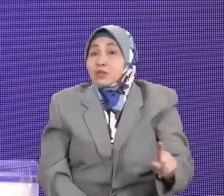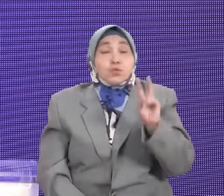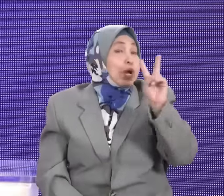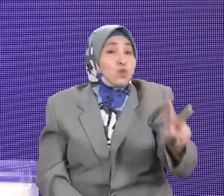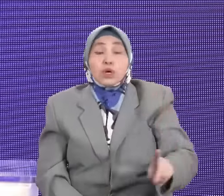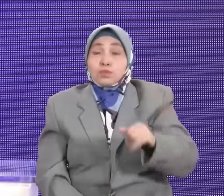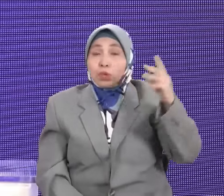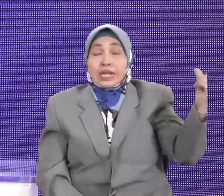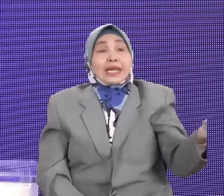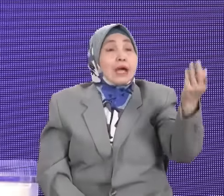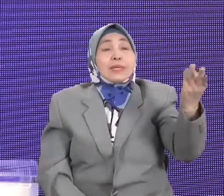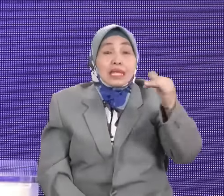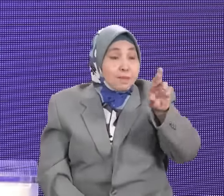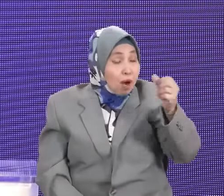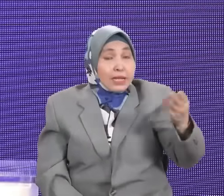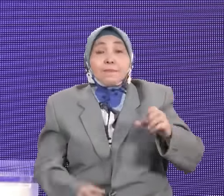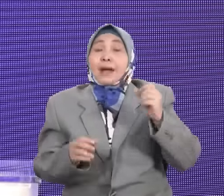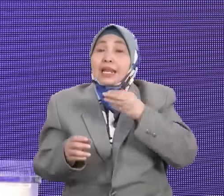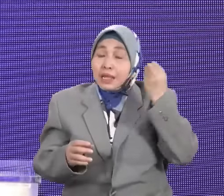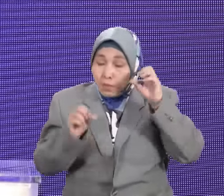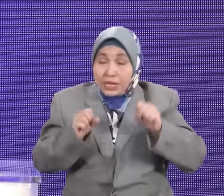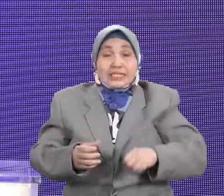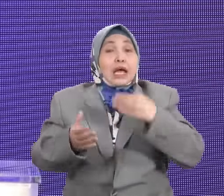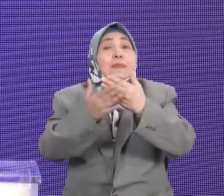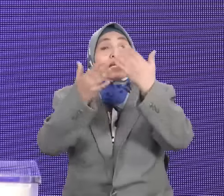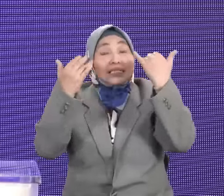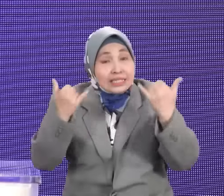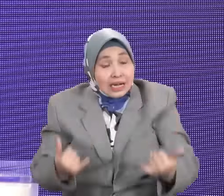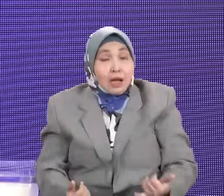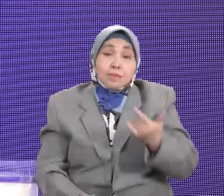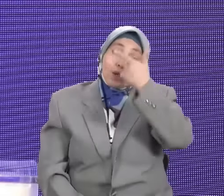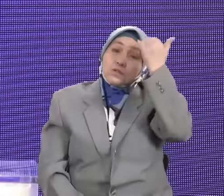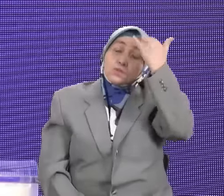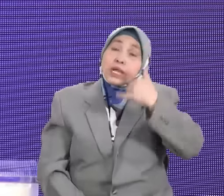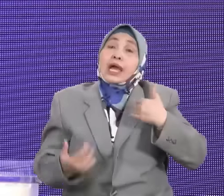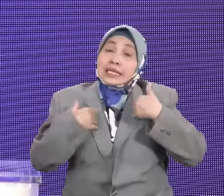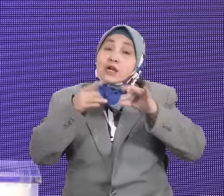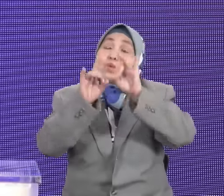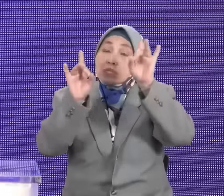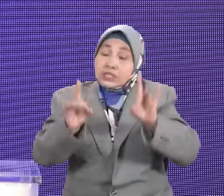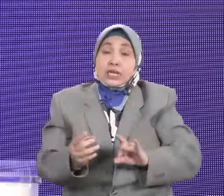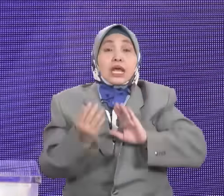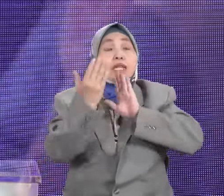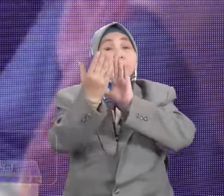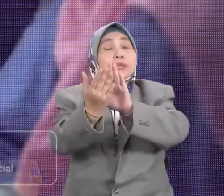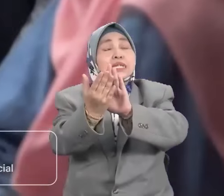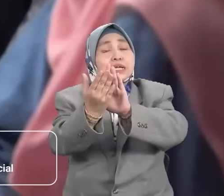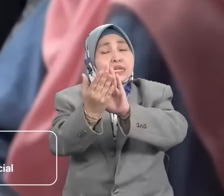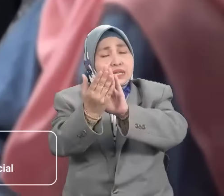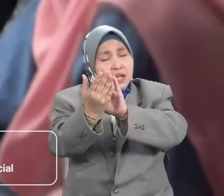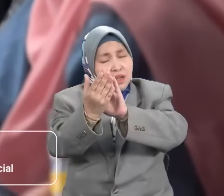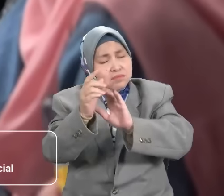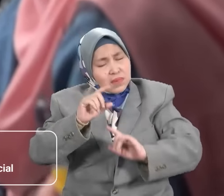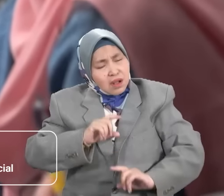Nabi Ibrahim balik nanti boleh minum tapi sampai ke tahap ini karena apa Karena ada ujian dihadapi dengan innalillahi